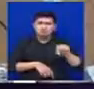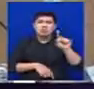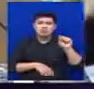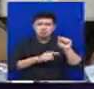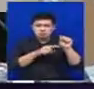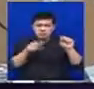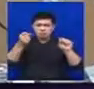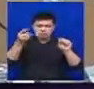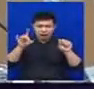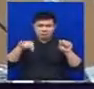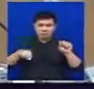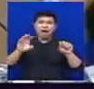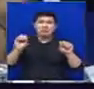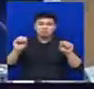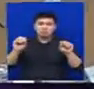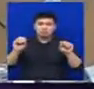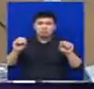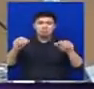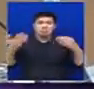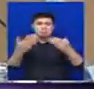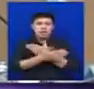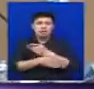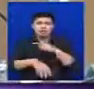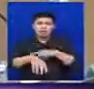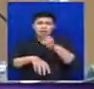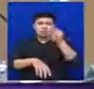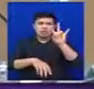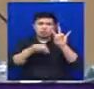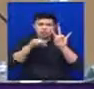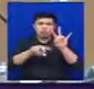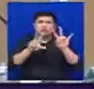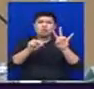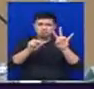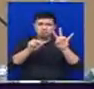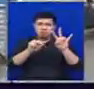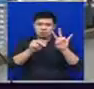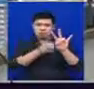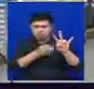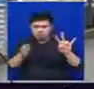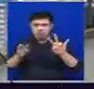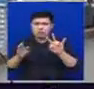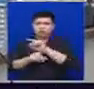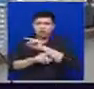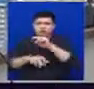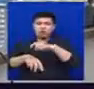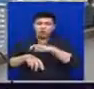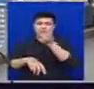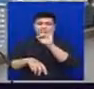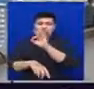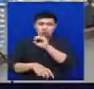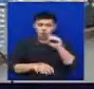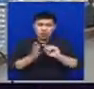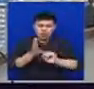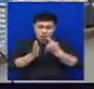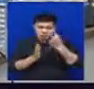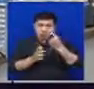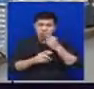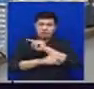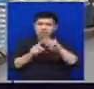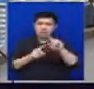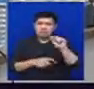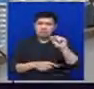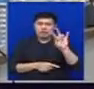ถึง 18:50 นเปลี่ยนเป็นเวลา 17:30 นถึง 18:00 นเริ่มตั้งแต่วันที่